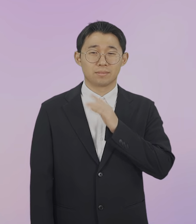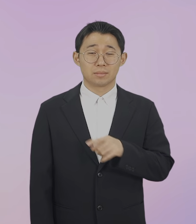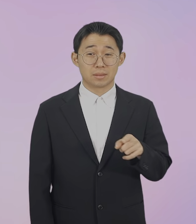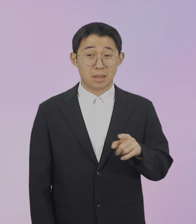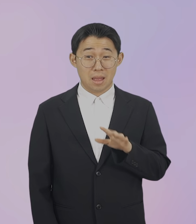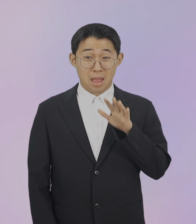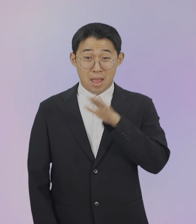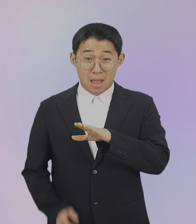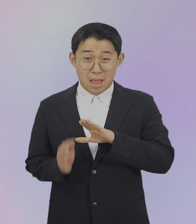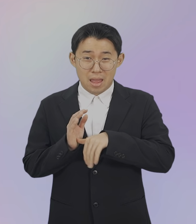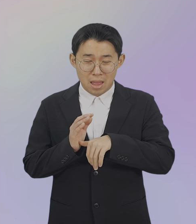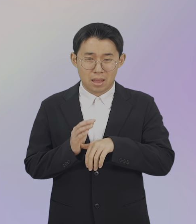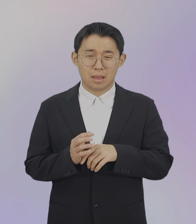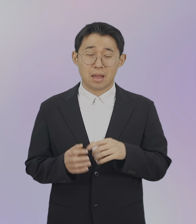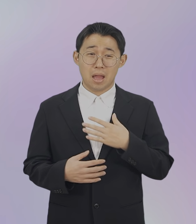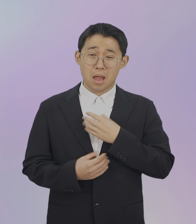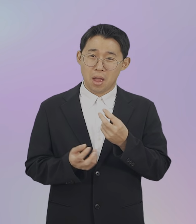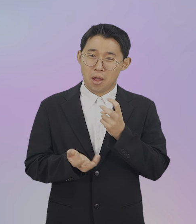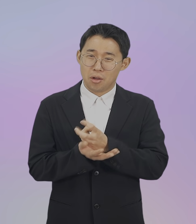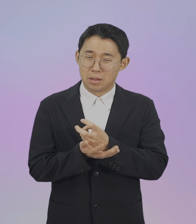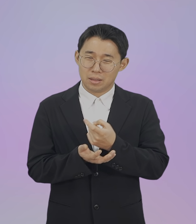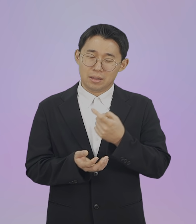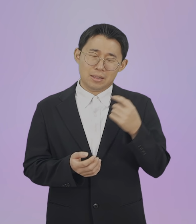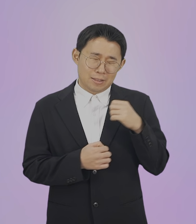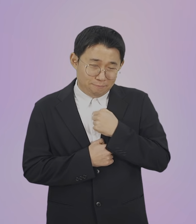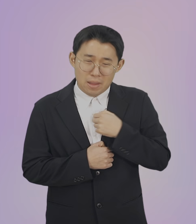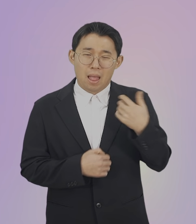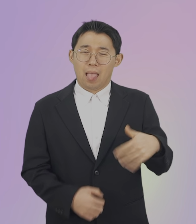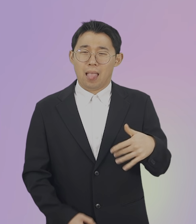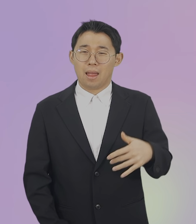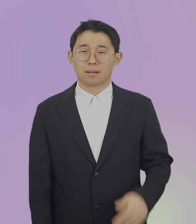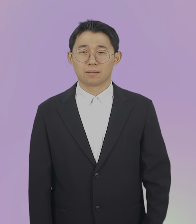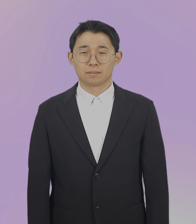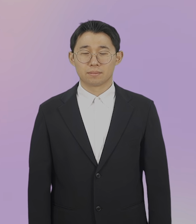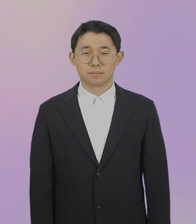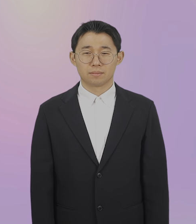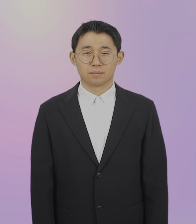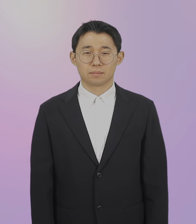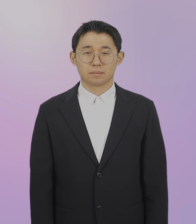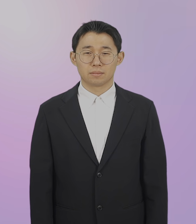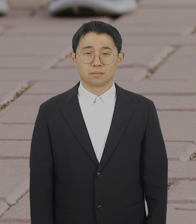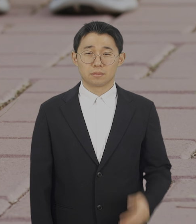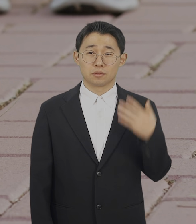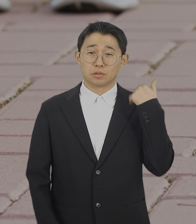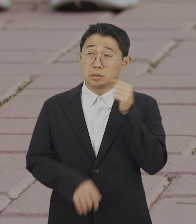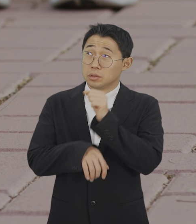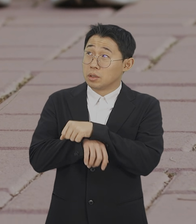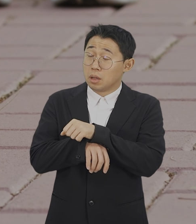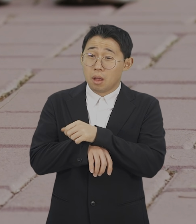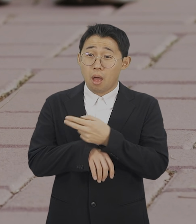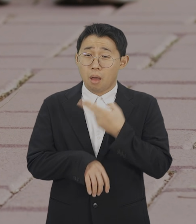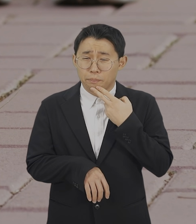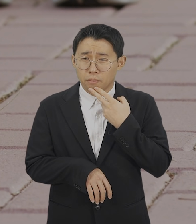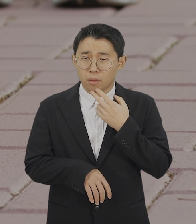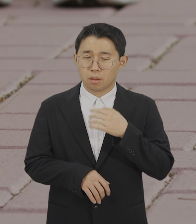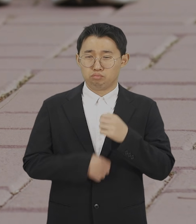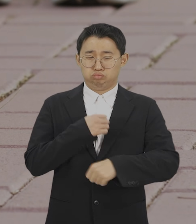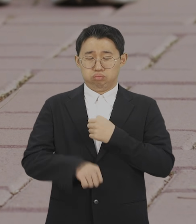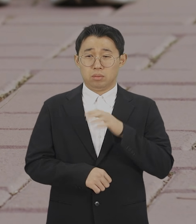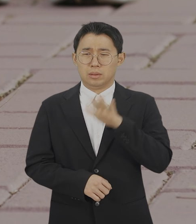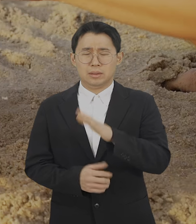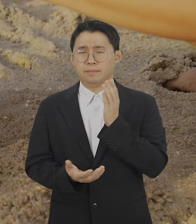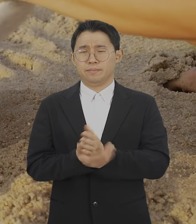맞아요. 네이비가 강아지를 만질 때 안전수칙을 지키지 않았기 때문이에요. 강아지는 주인의 허락 없이